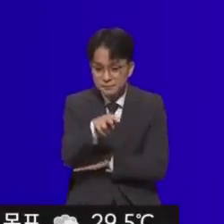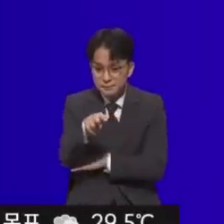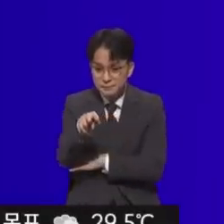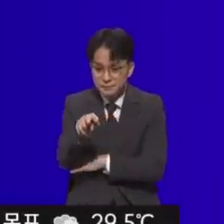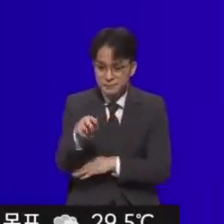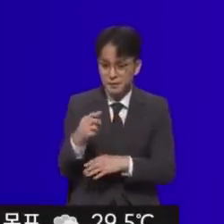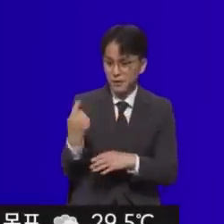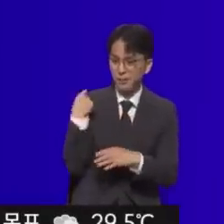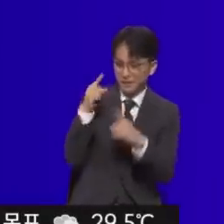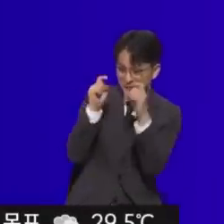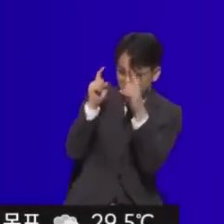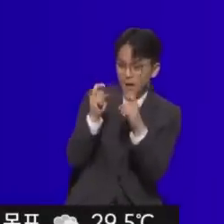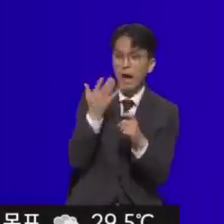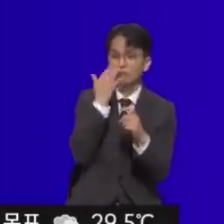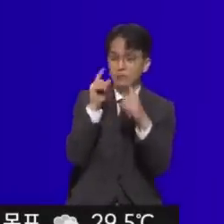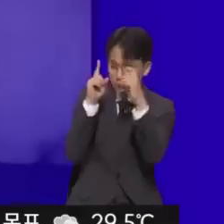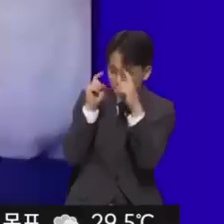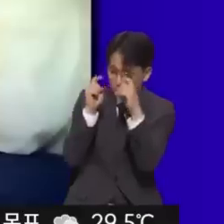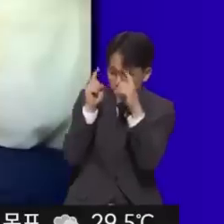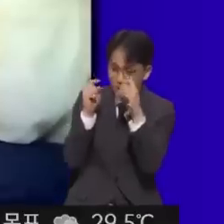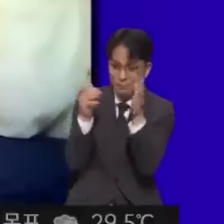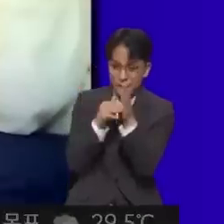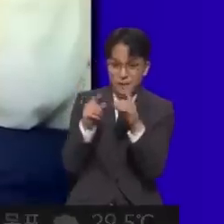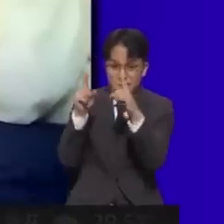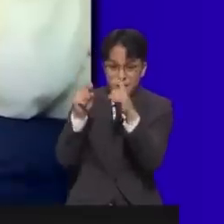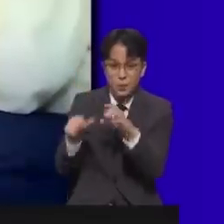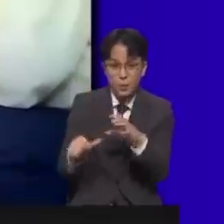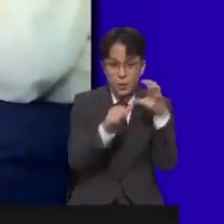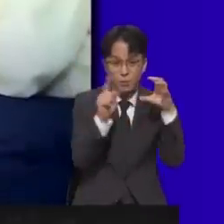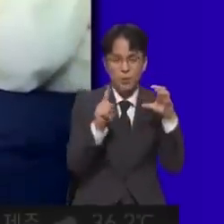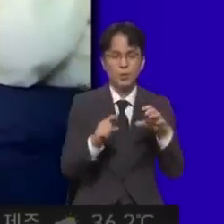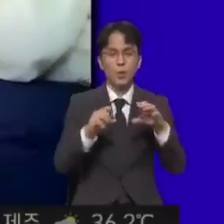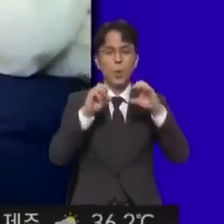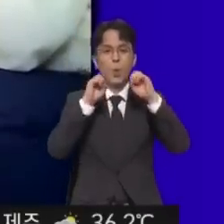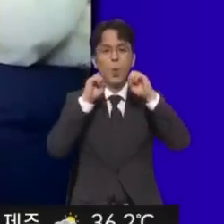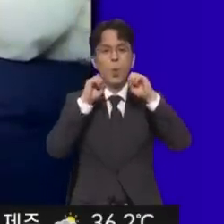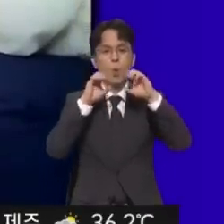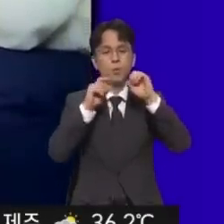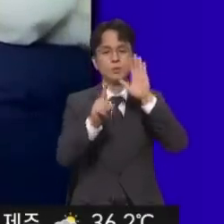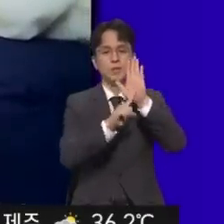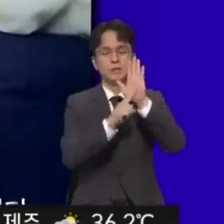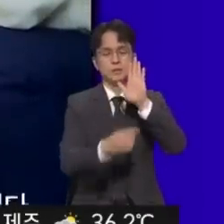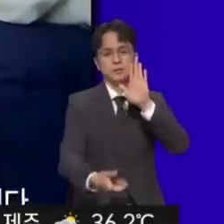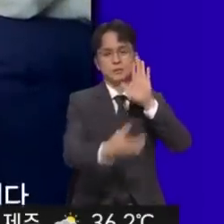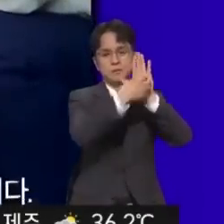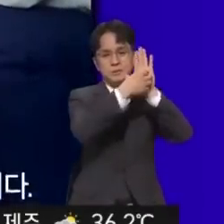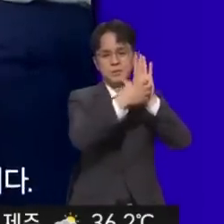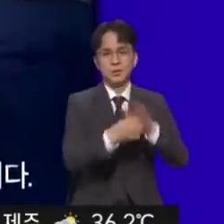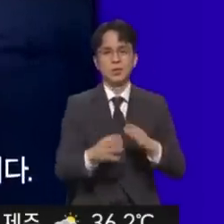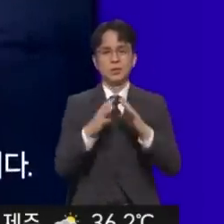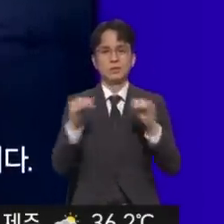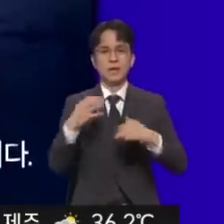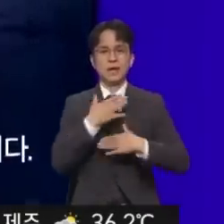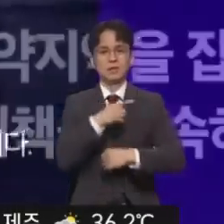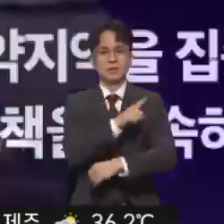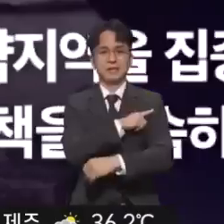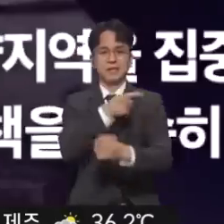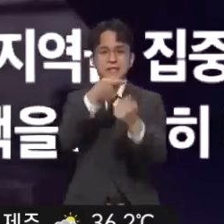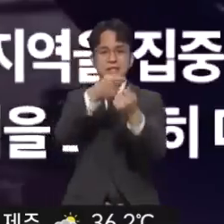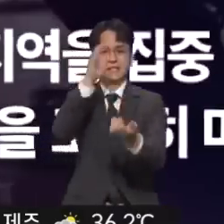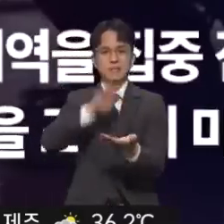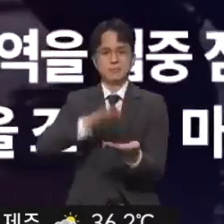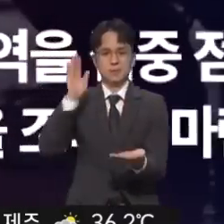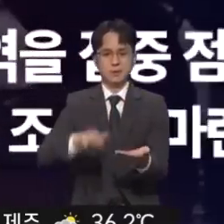뉴스를 만들었습니다 아 국민 안전이 최 우선입니다 했구요 저희 현장은